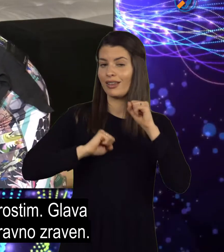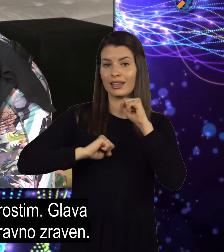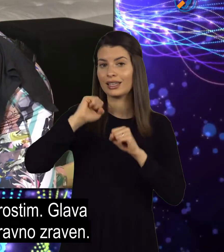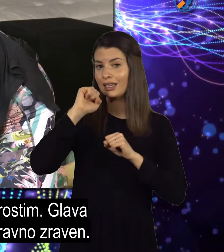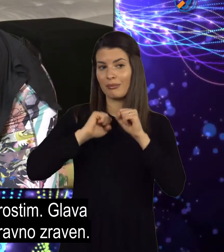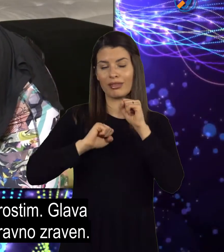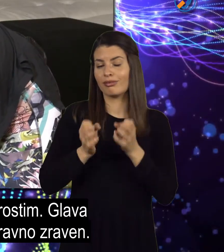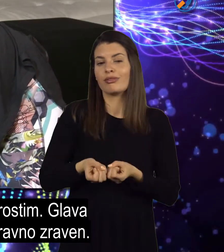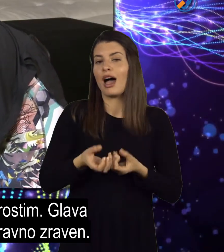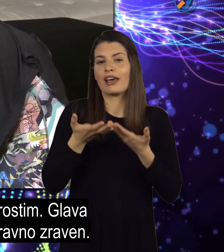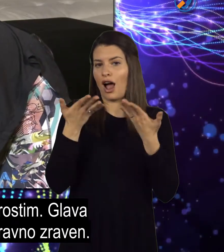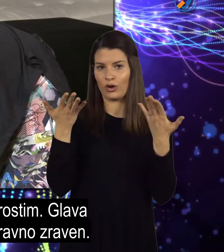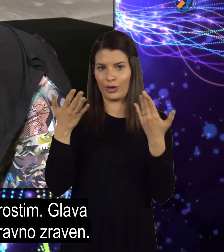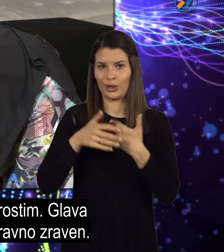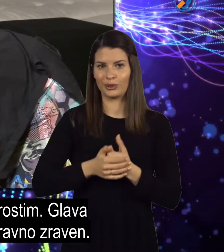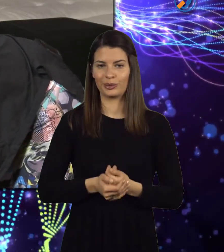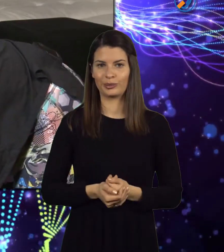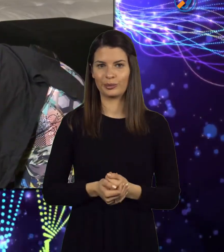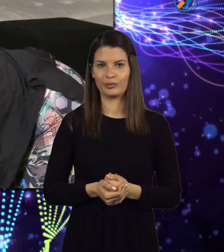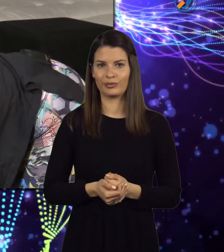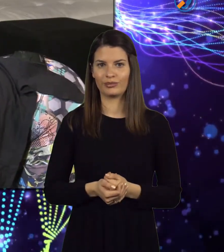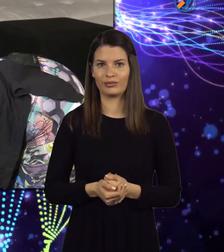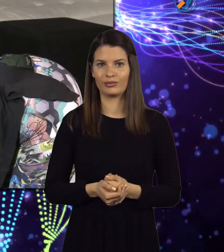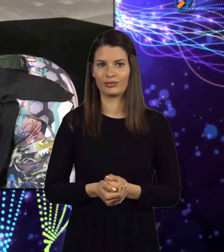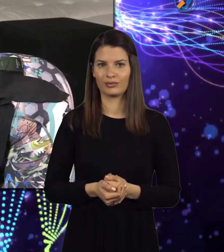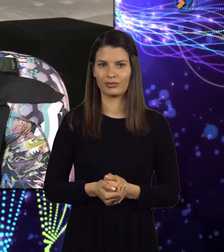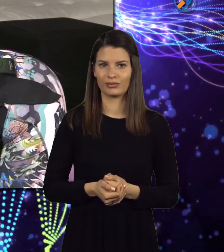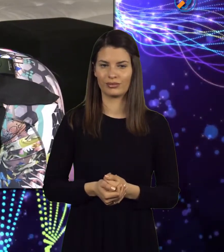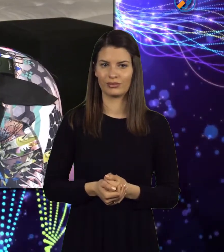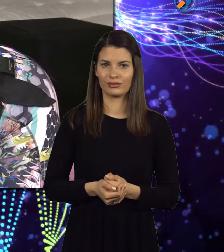se giba čist naravno zraven.